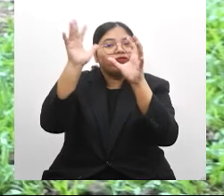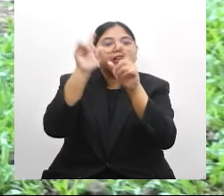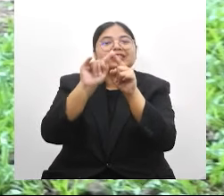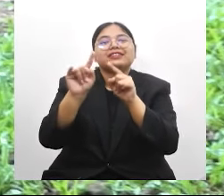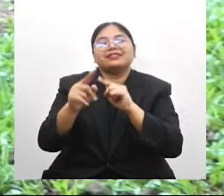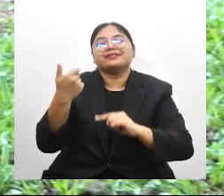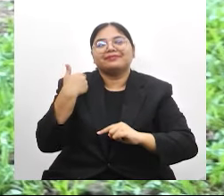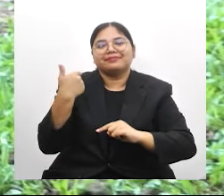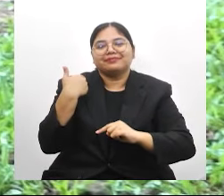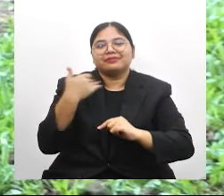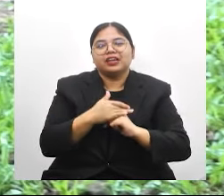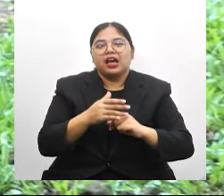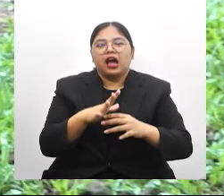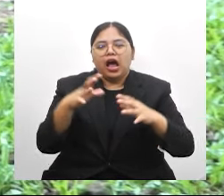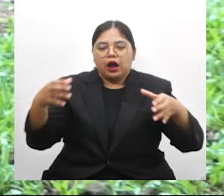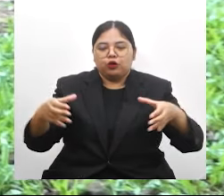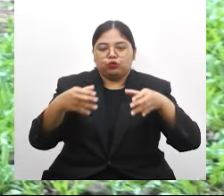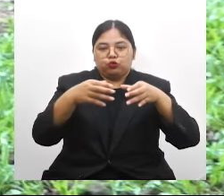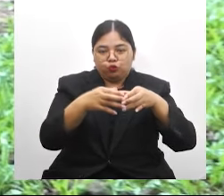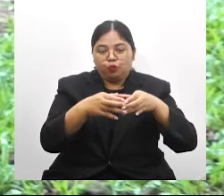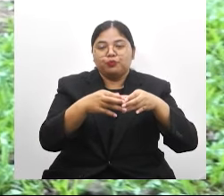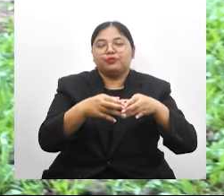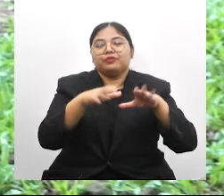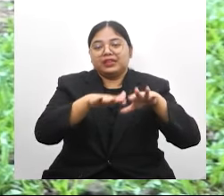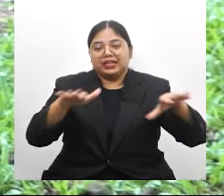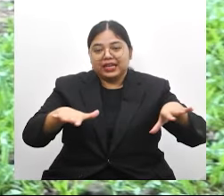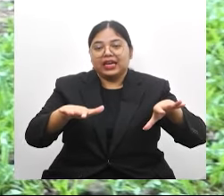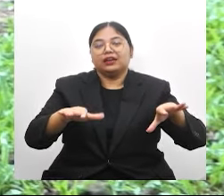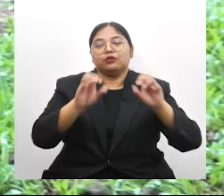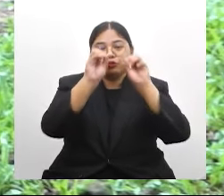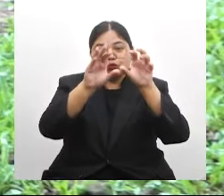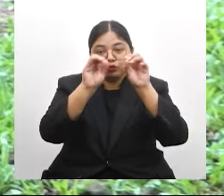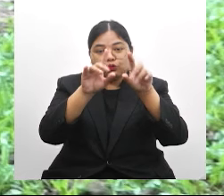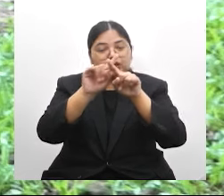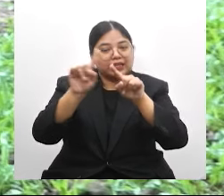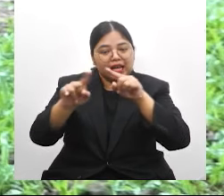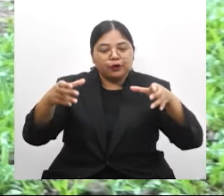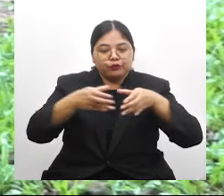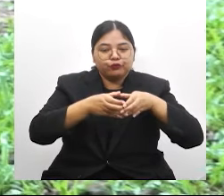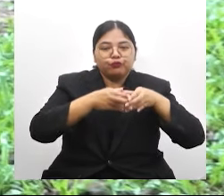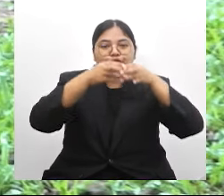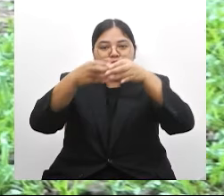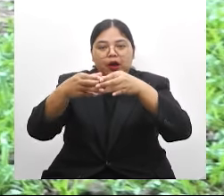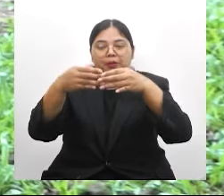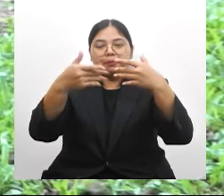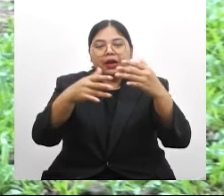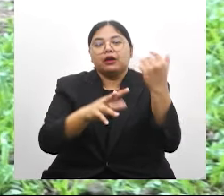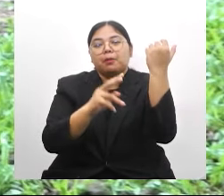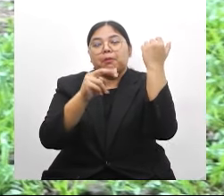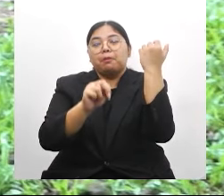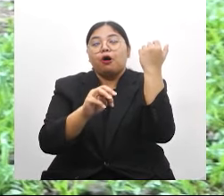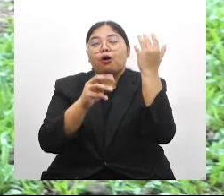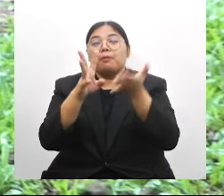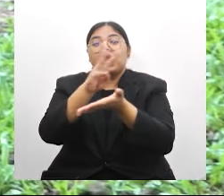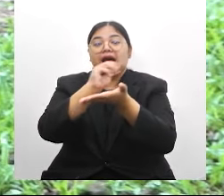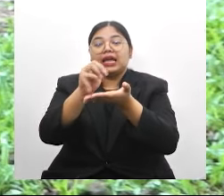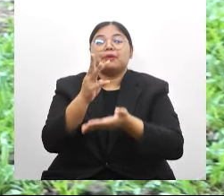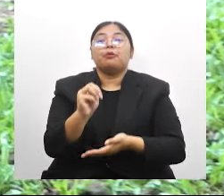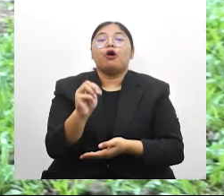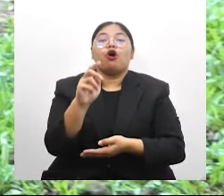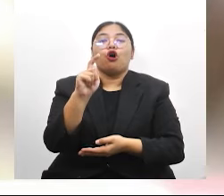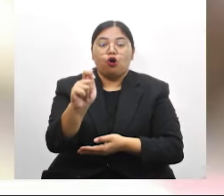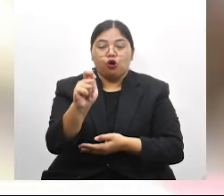นักเรียนทั้งโรงเรียนเลยนะคะไปทัศนศึกษาแหล่งเรียนรู้นอกนอกห้องเรียนเราไปที่มอสุราษฎร์ก่อนเลยค่ะเพื่อจะให้นักเรียนรู้จักคำว่า